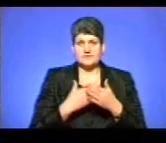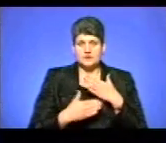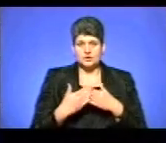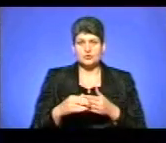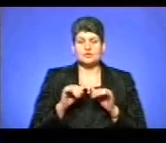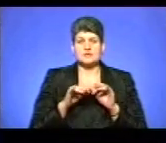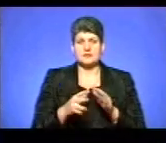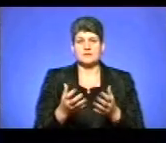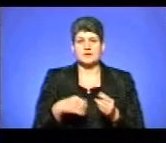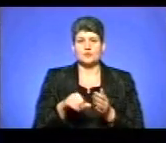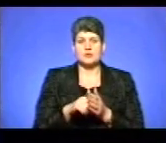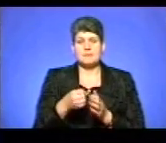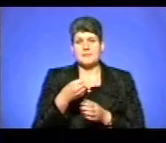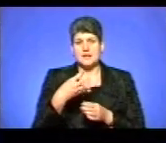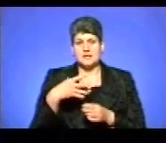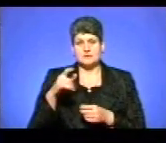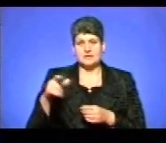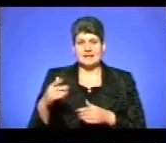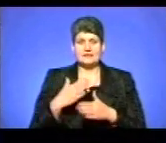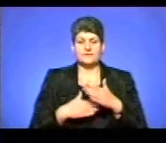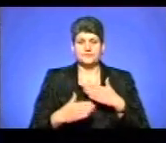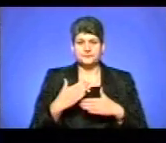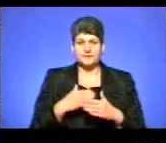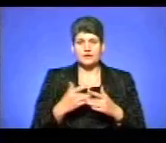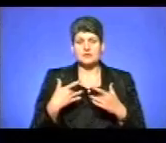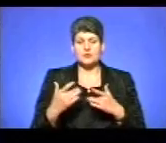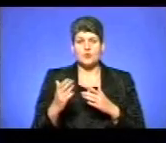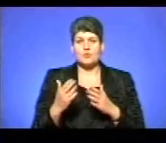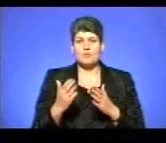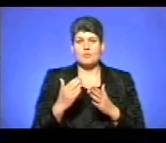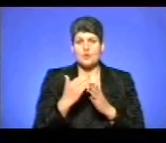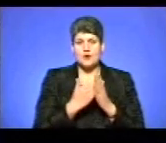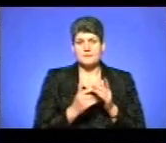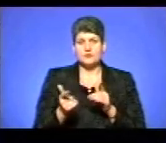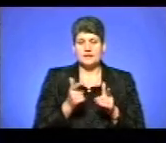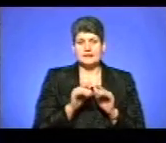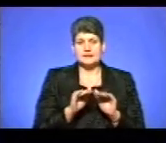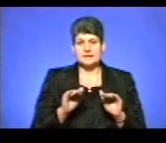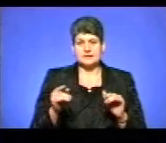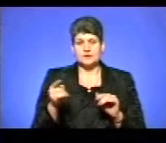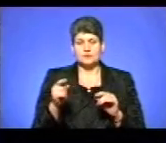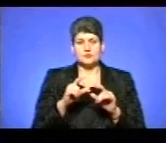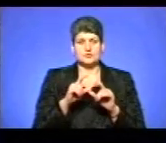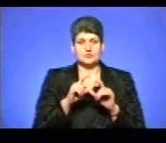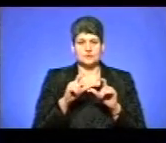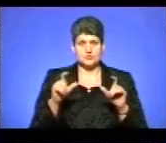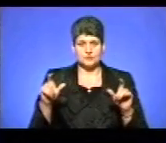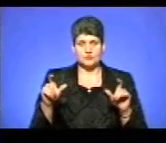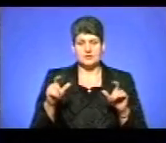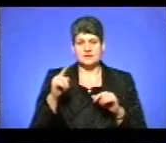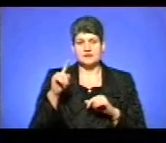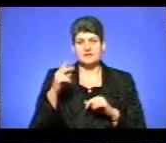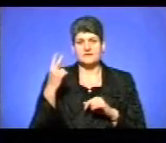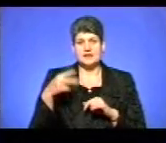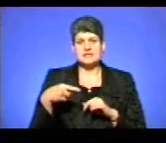участь 15 осіб з інвалідністю. Концертну програму підготували учні Тернопільського ліцею номер 21 спеціалізованої